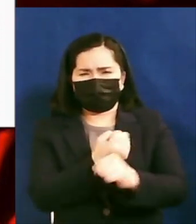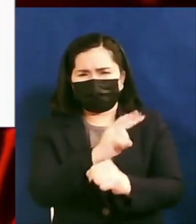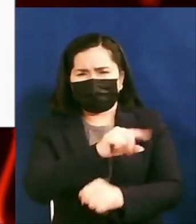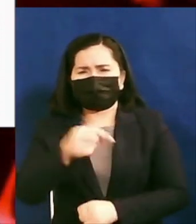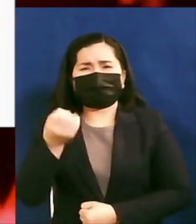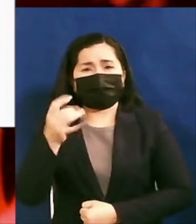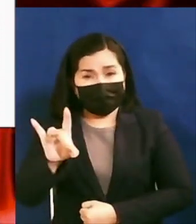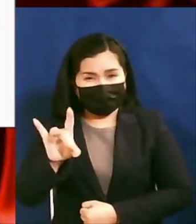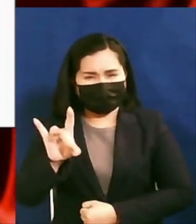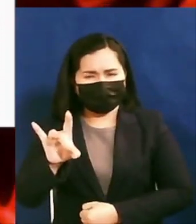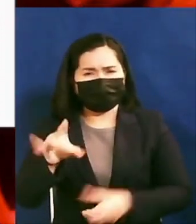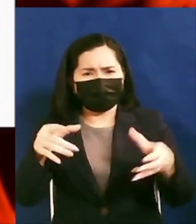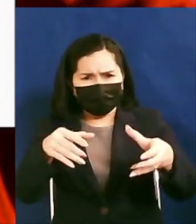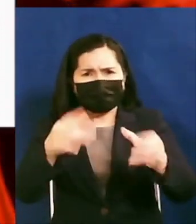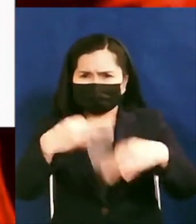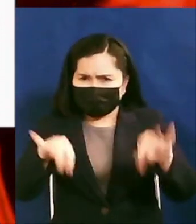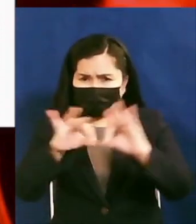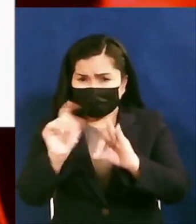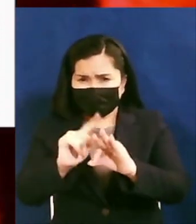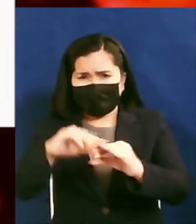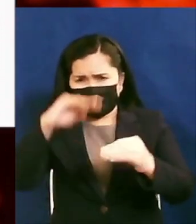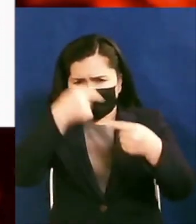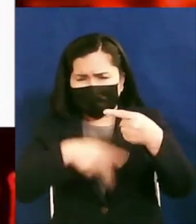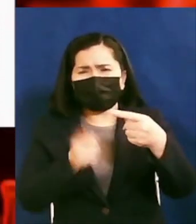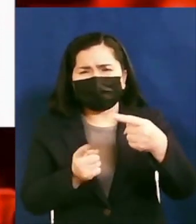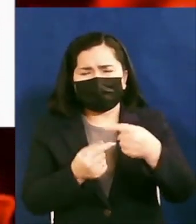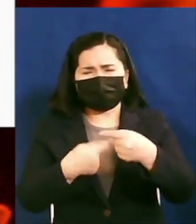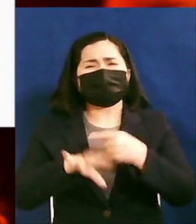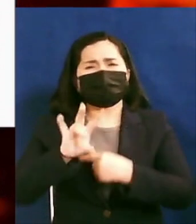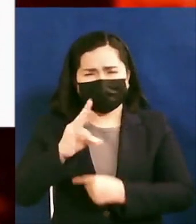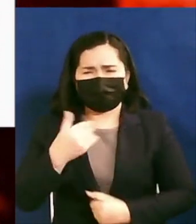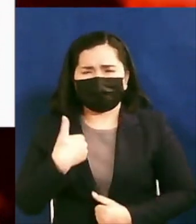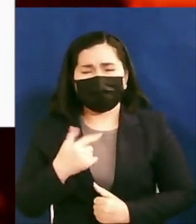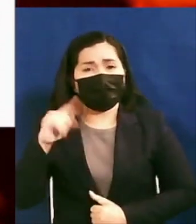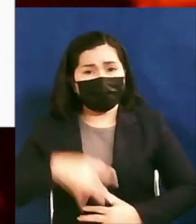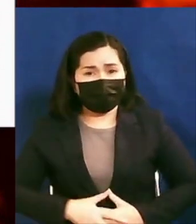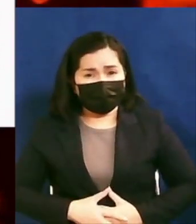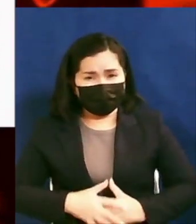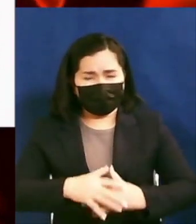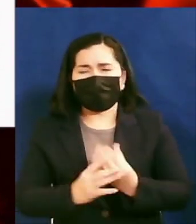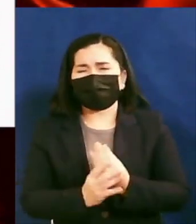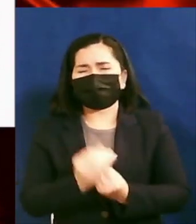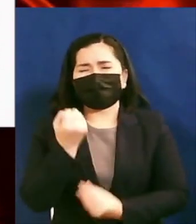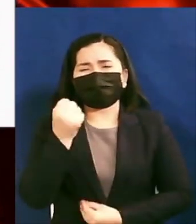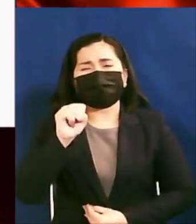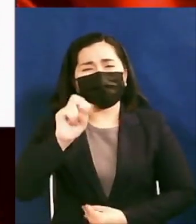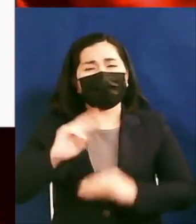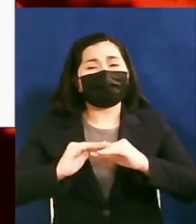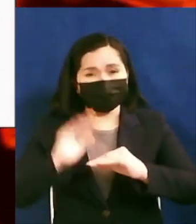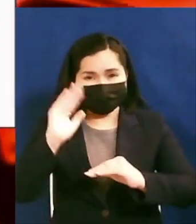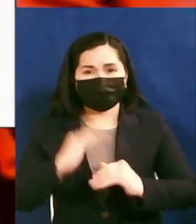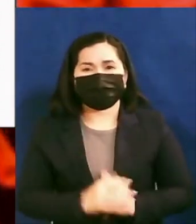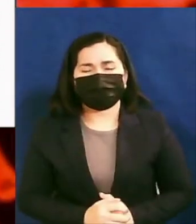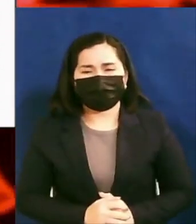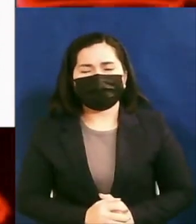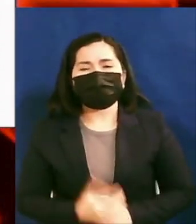18 ปีที่มีโรคเรื้อรัง7โรคนะครับหญิงตั้งครรภ์ที่มีอายุครรภ์12สัปดาห์ขึ้นไปนะครับ